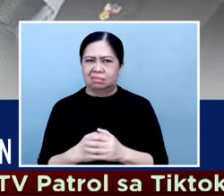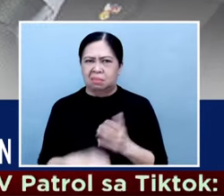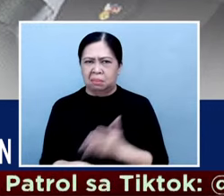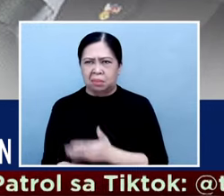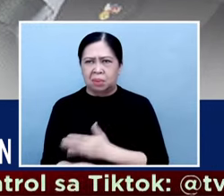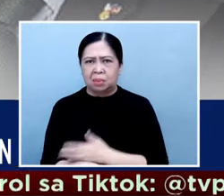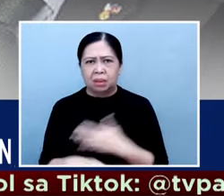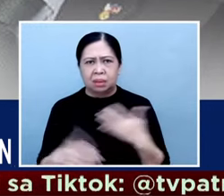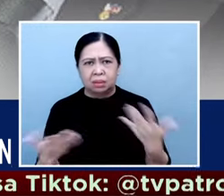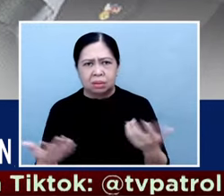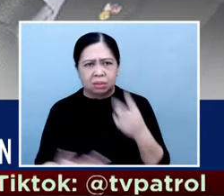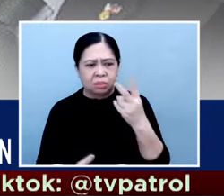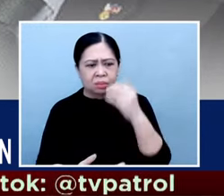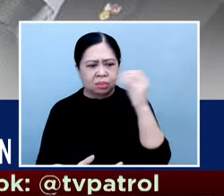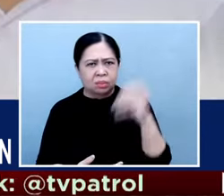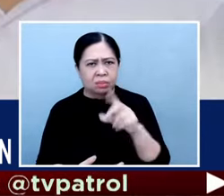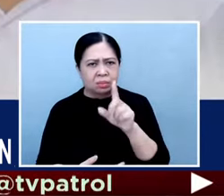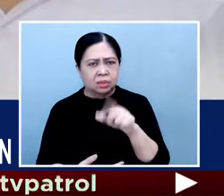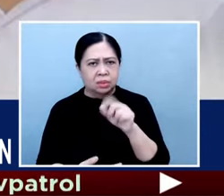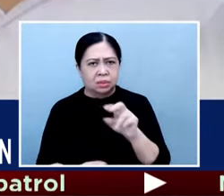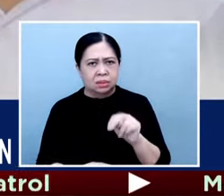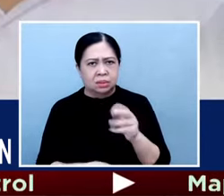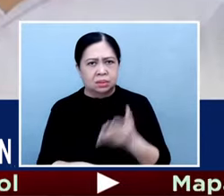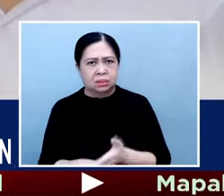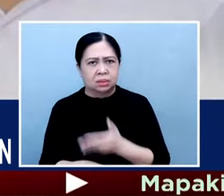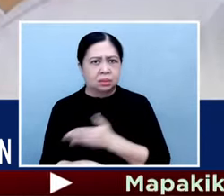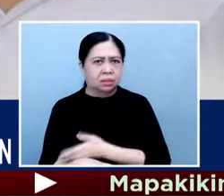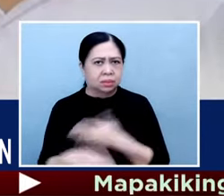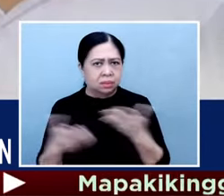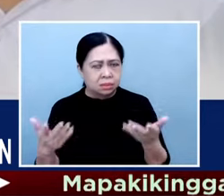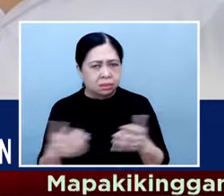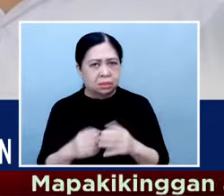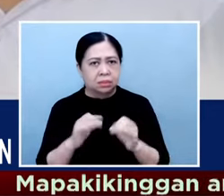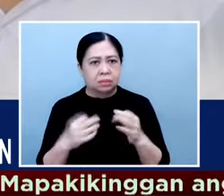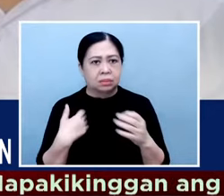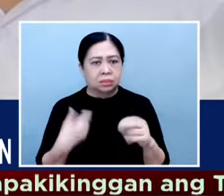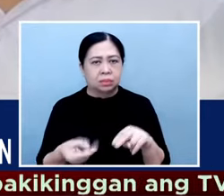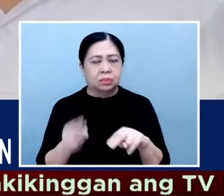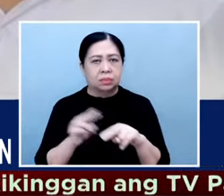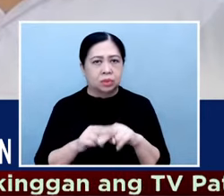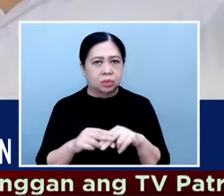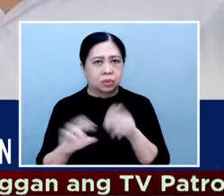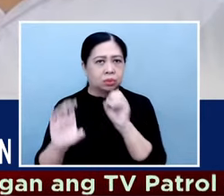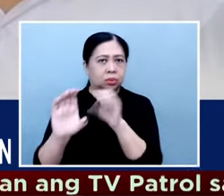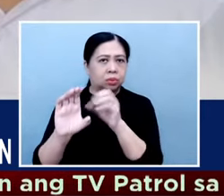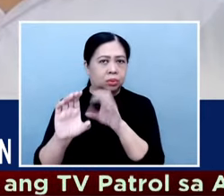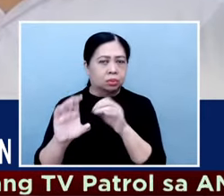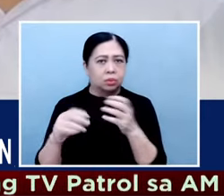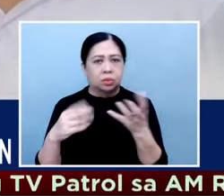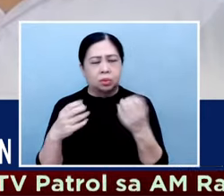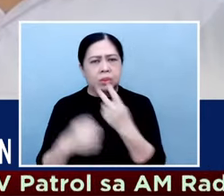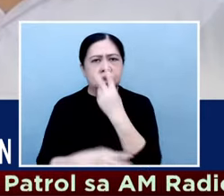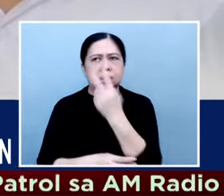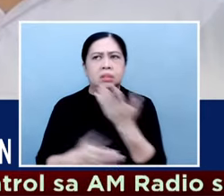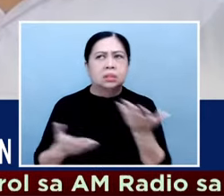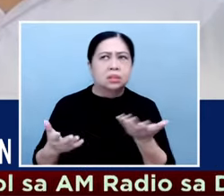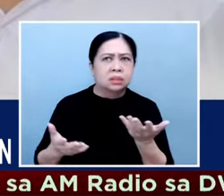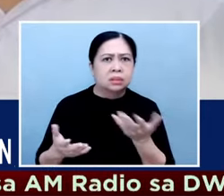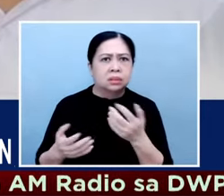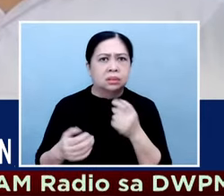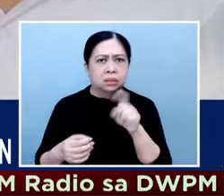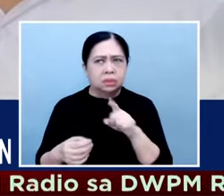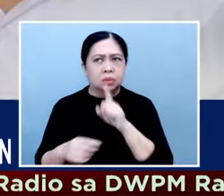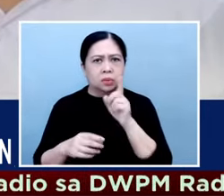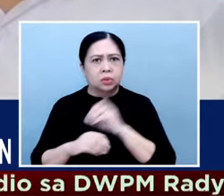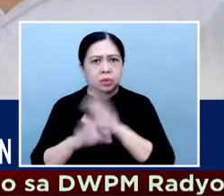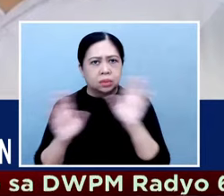pa 2% siguro nung kailangan i-improve eh. Kung magkakaroon man ho ng dagdag contribution, nais ho namin makita muna na magkaroon ng mas